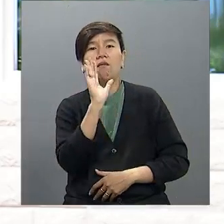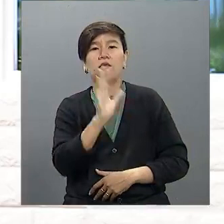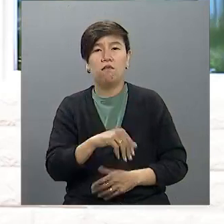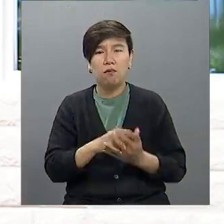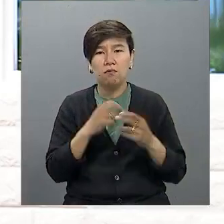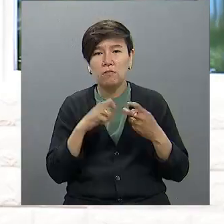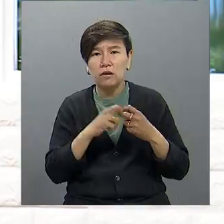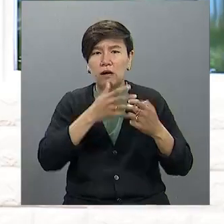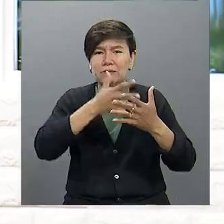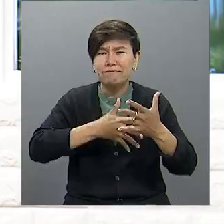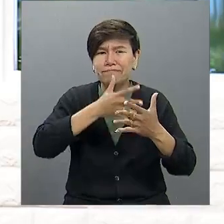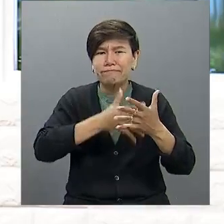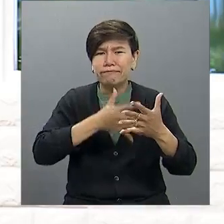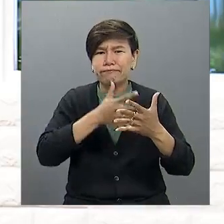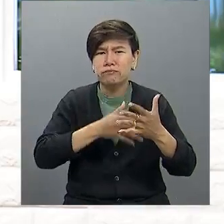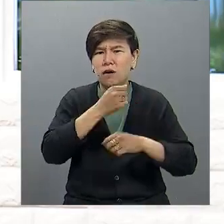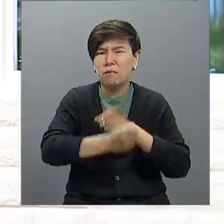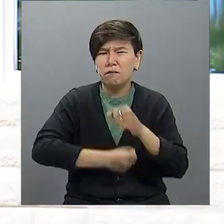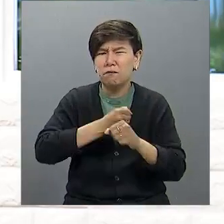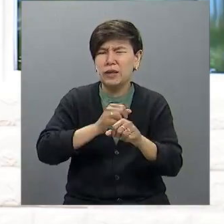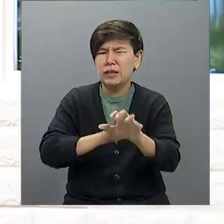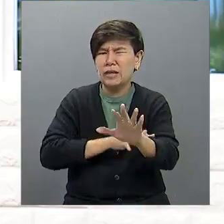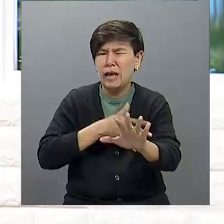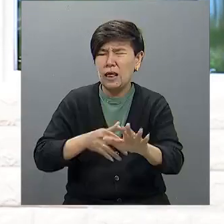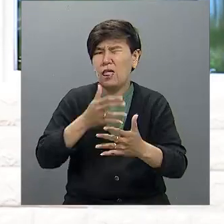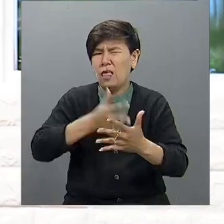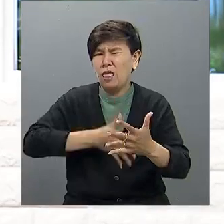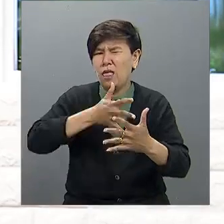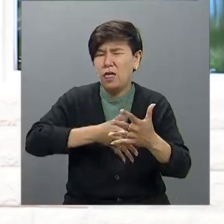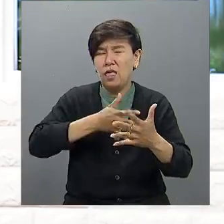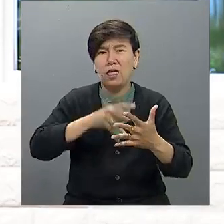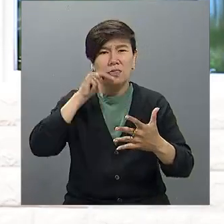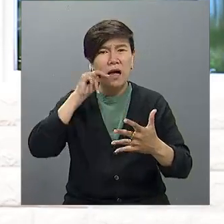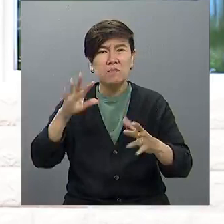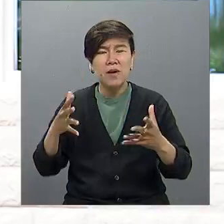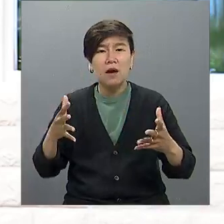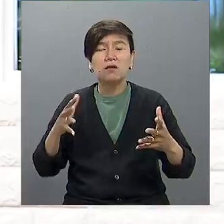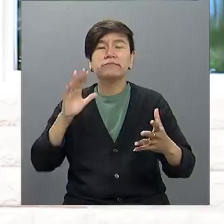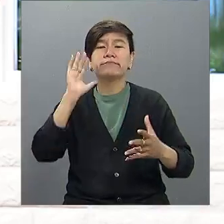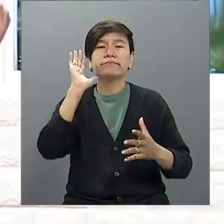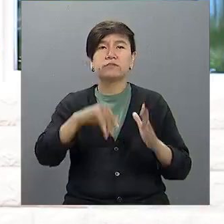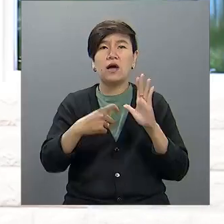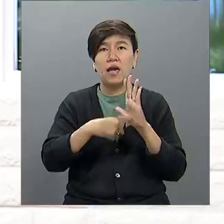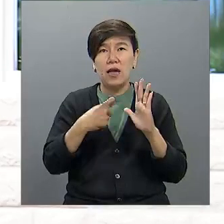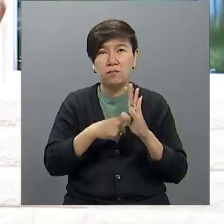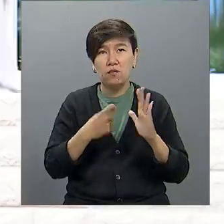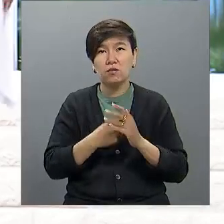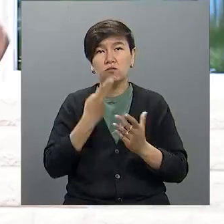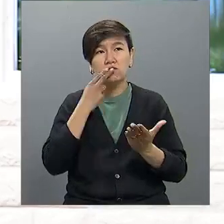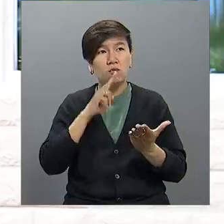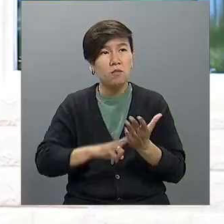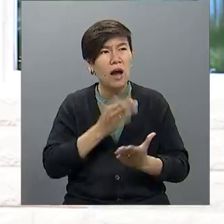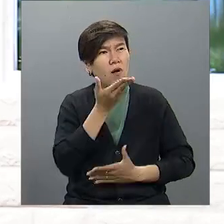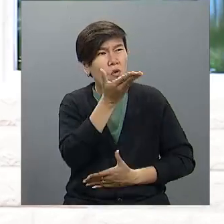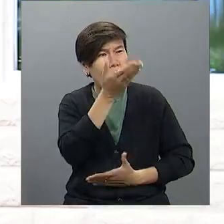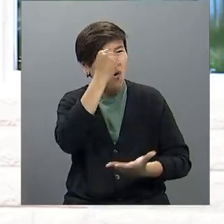ะทำไมนะปล่อยให้ไม่มีน้ำใช้มา40-50ปีได้เนี่ยนะคะมันก็มีเหตุผลเรื่องของจะขออนุญาตในการท